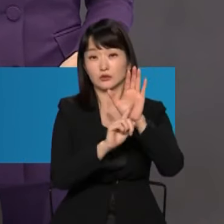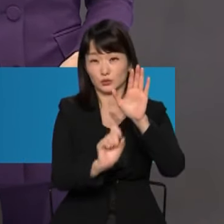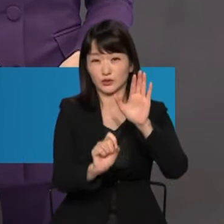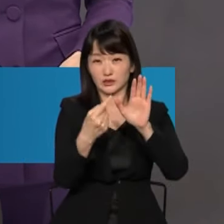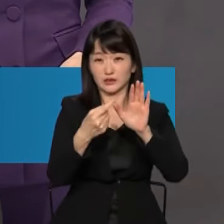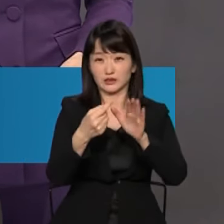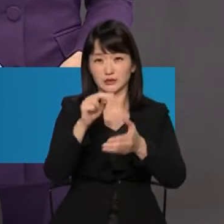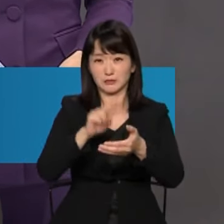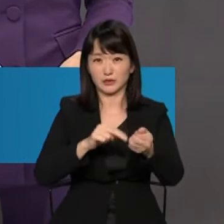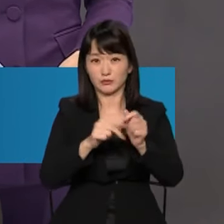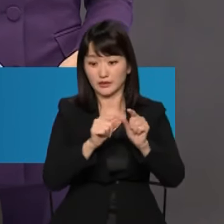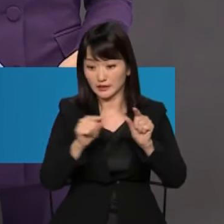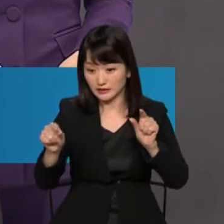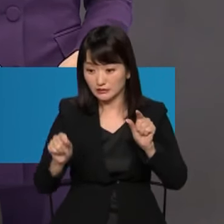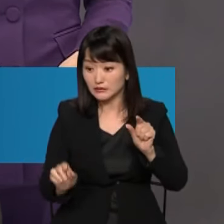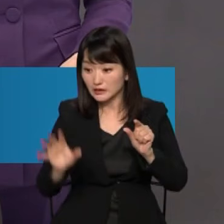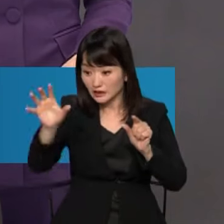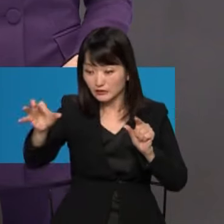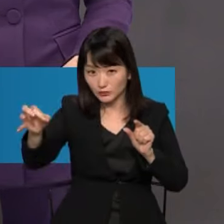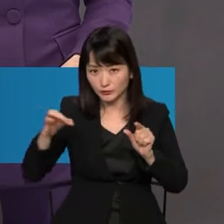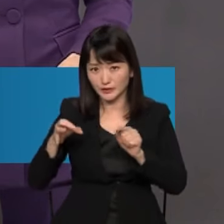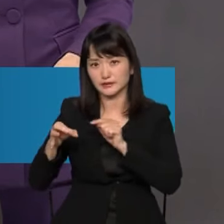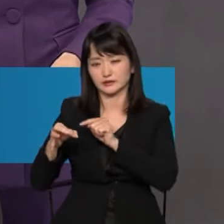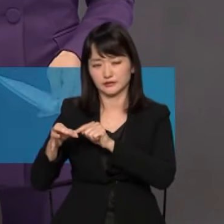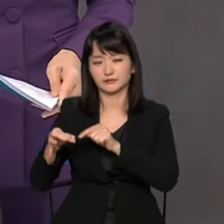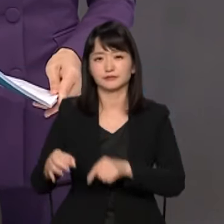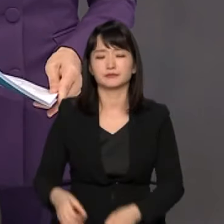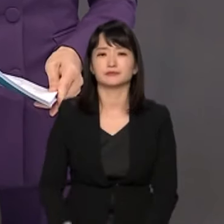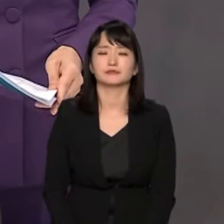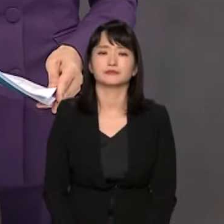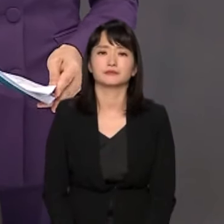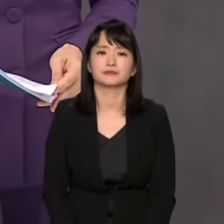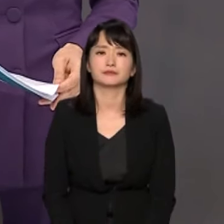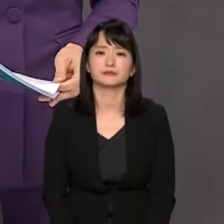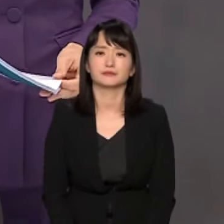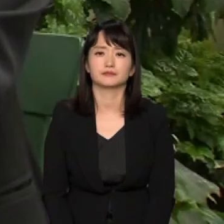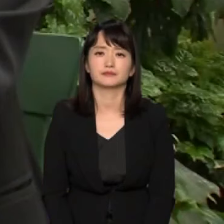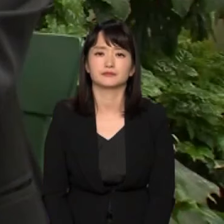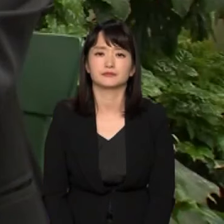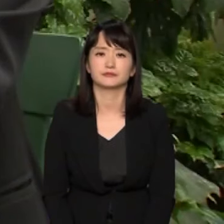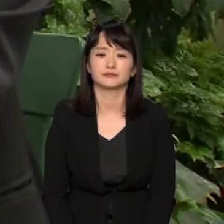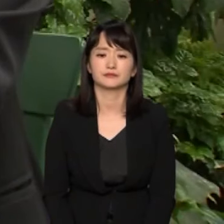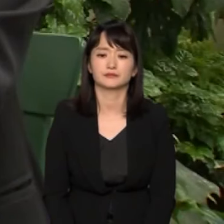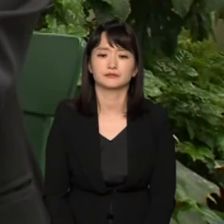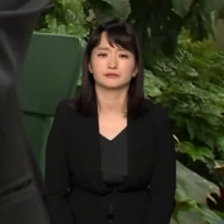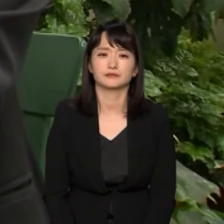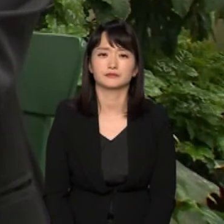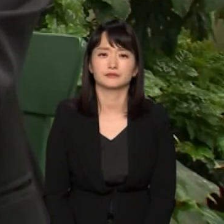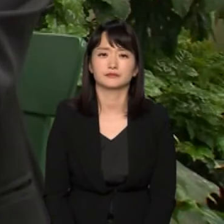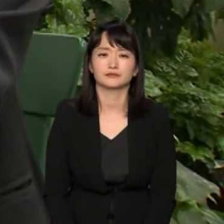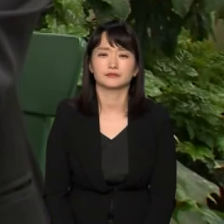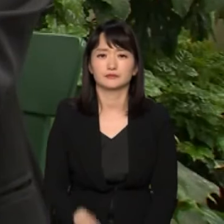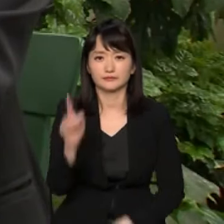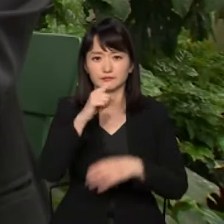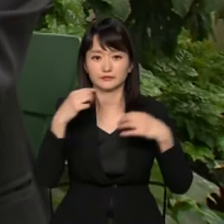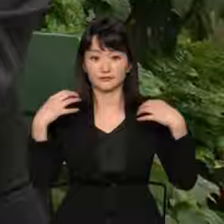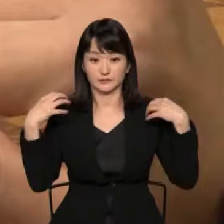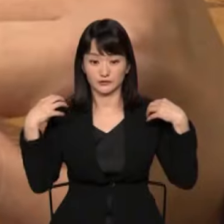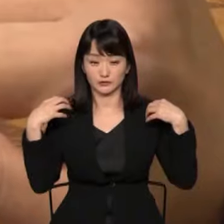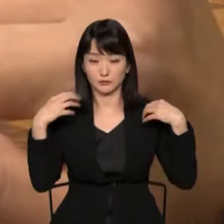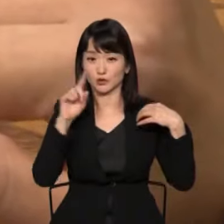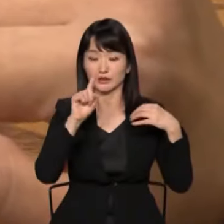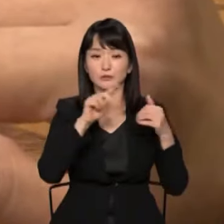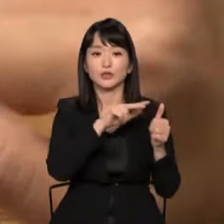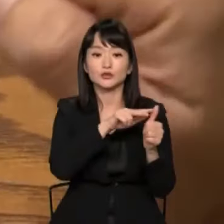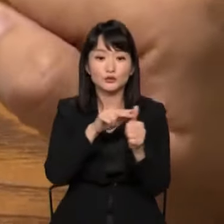인한 매출의 일정액을 시자가 받는 구조였습니다 구혜진 기자입니다 정보나 유모가 담긴